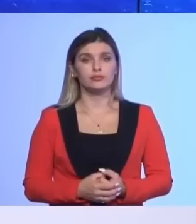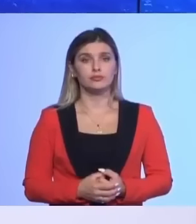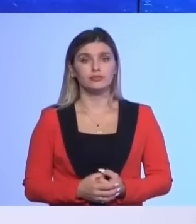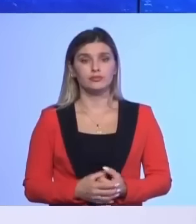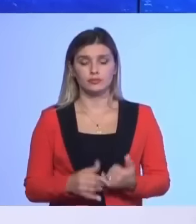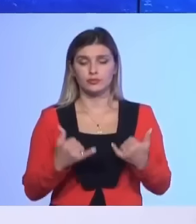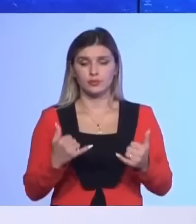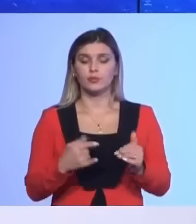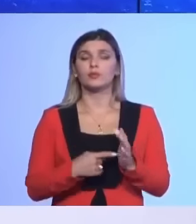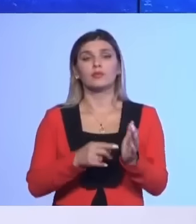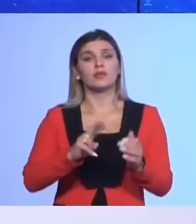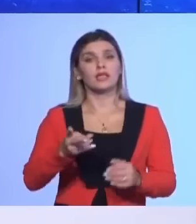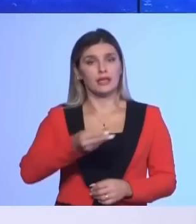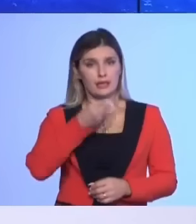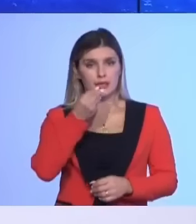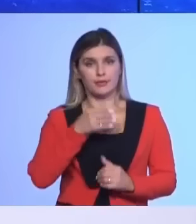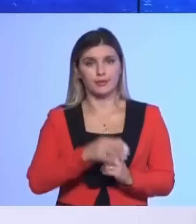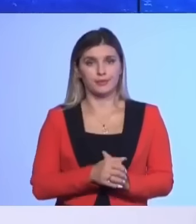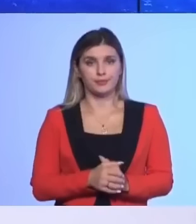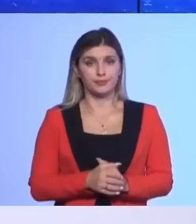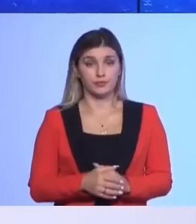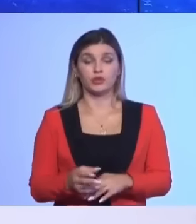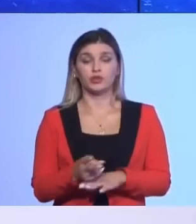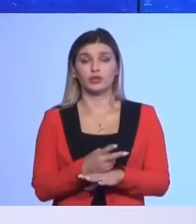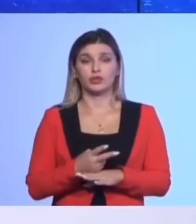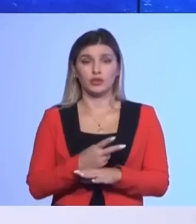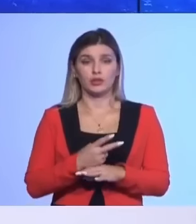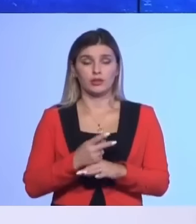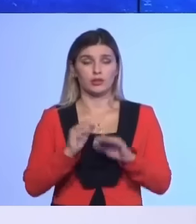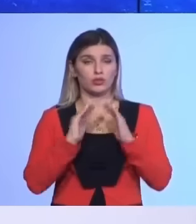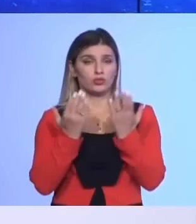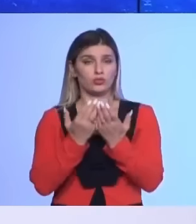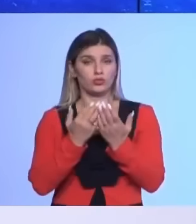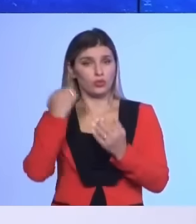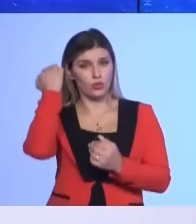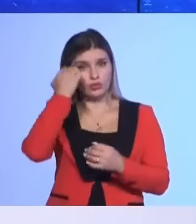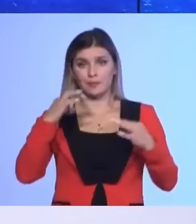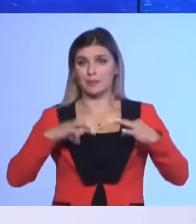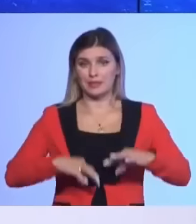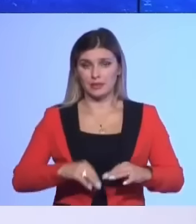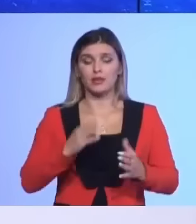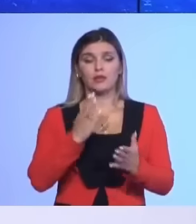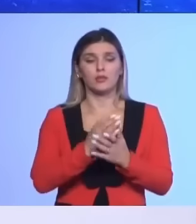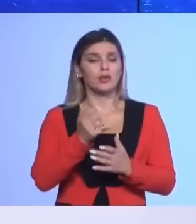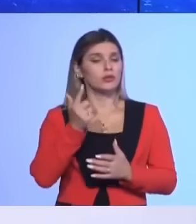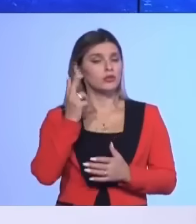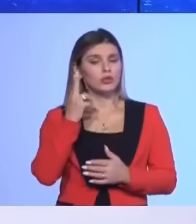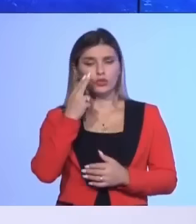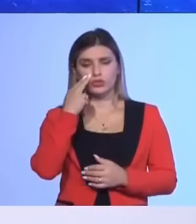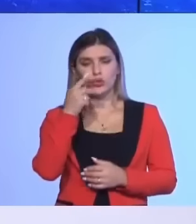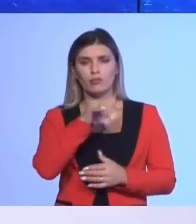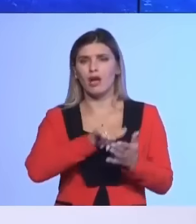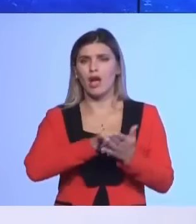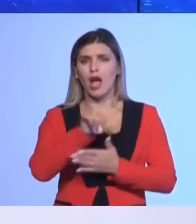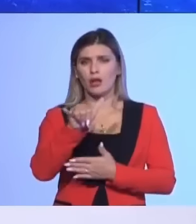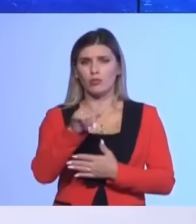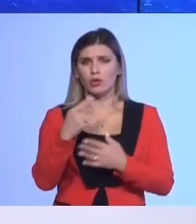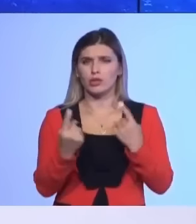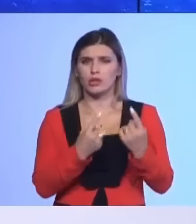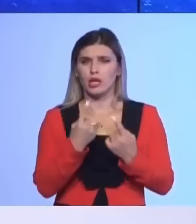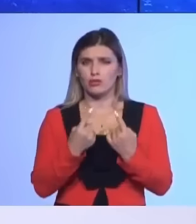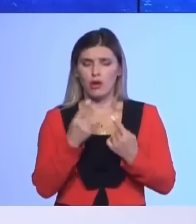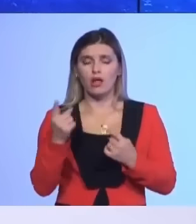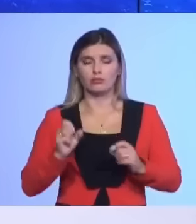Do të ndrojmë tani temë. Presidenca e Kosovës ka reaguar sërish për incidentin që ka ndodhur ditë më përpara në aeroportin e Shkupit, ku, siç kishte